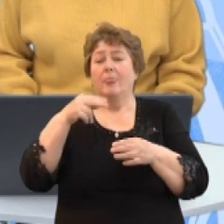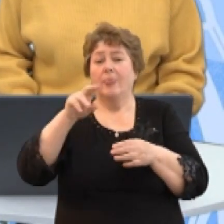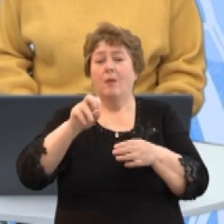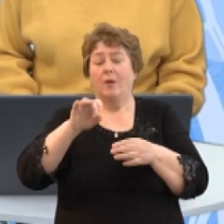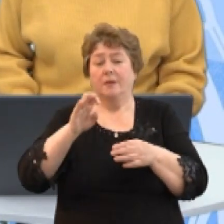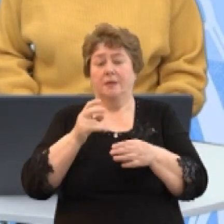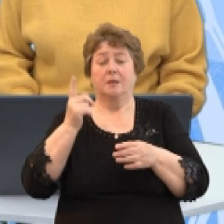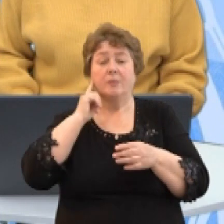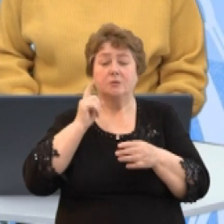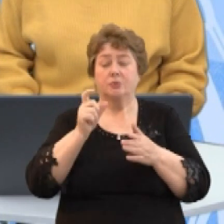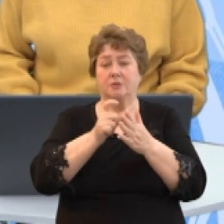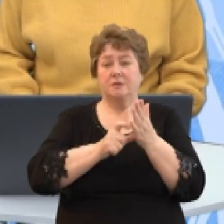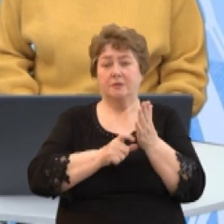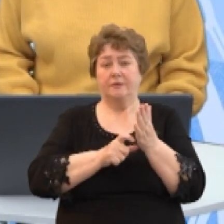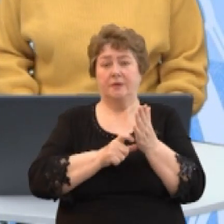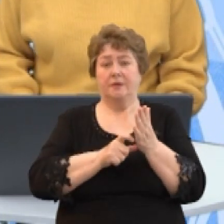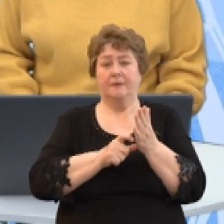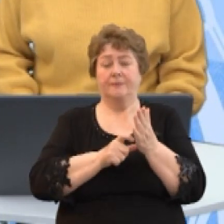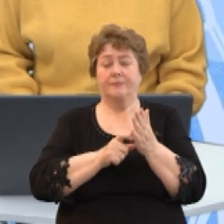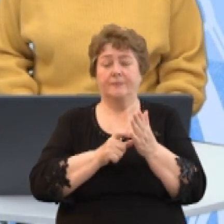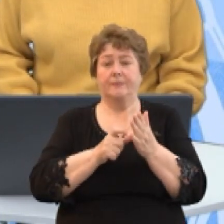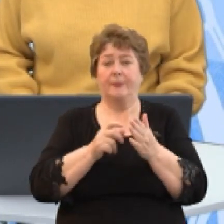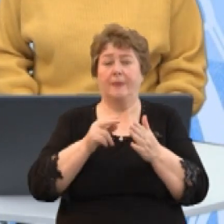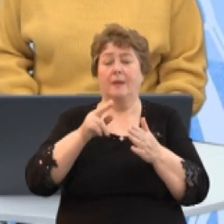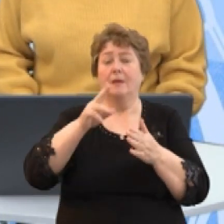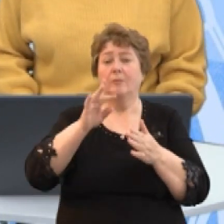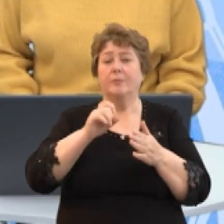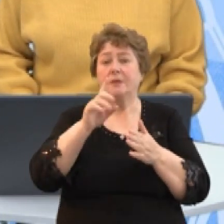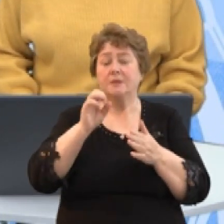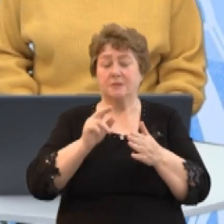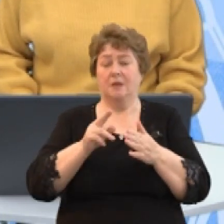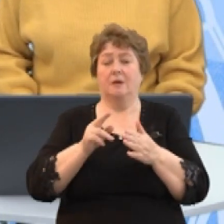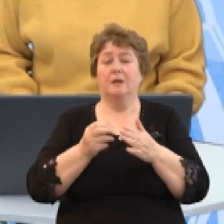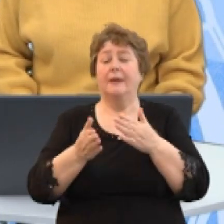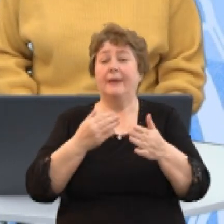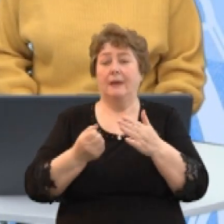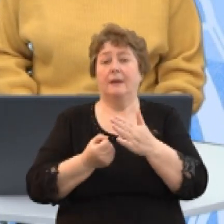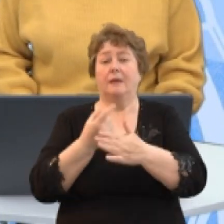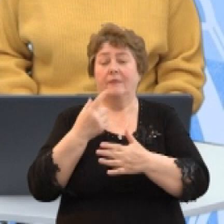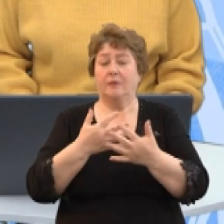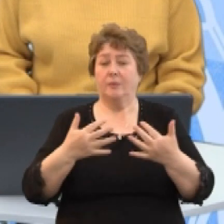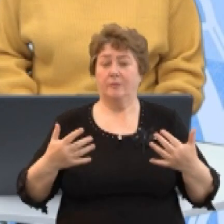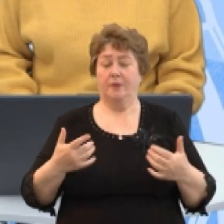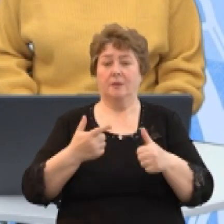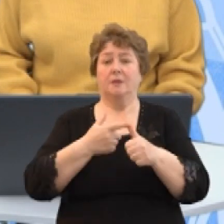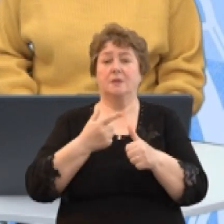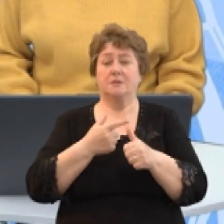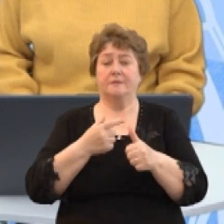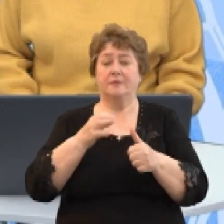послушайте стихотворение признак предмета или явления обозначает